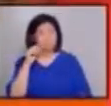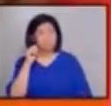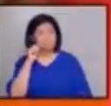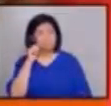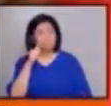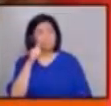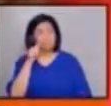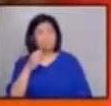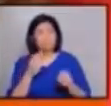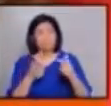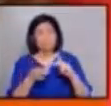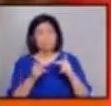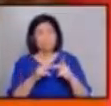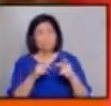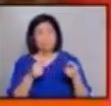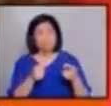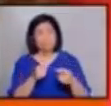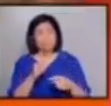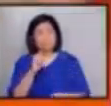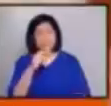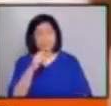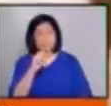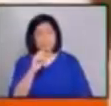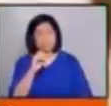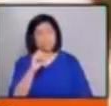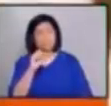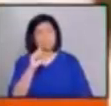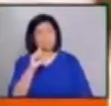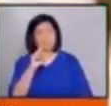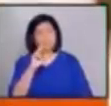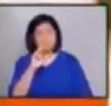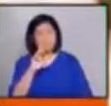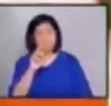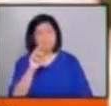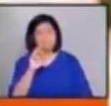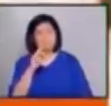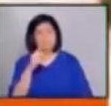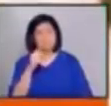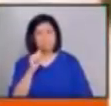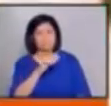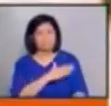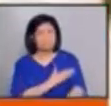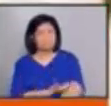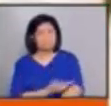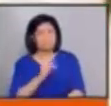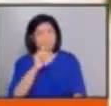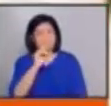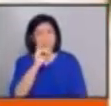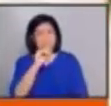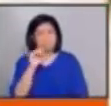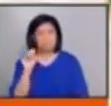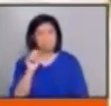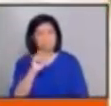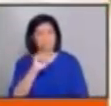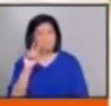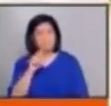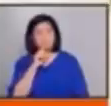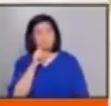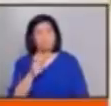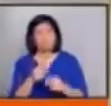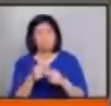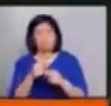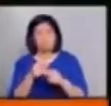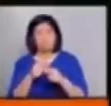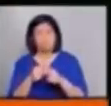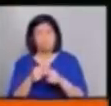law wife ng Pangulo ay Shelito Salvador Vergara. Ang anak naman nilang si Kitty ay Veronica, ang tunay na